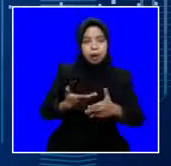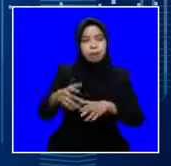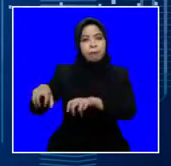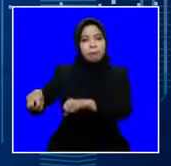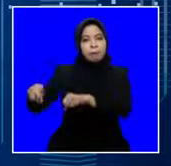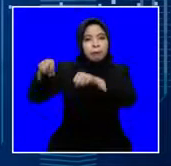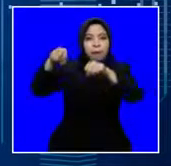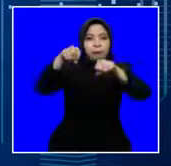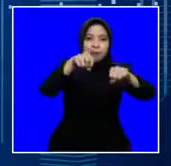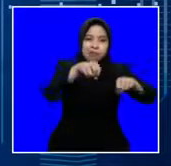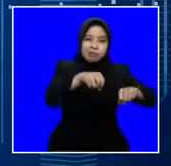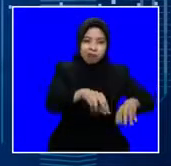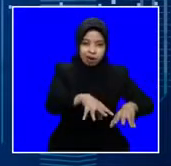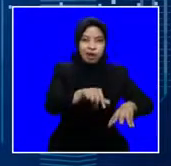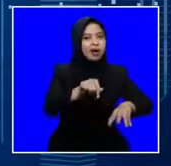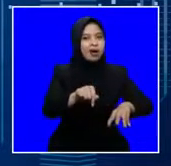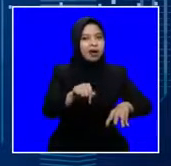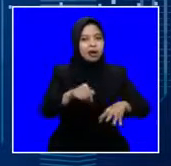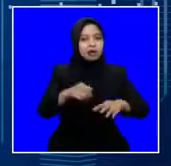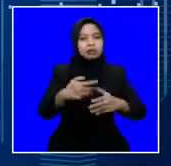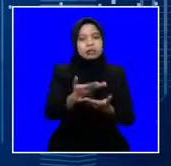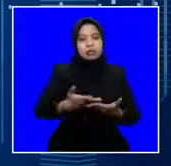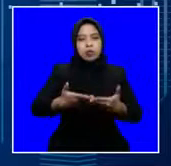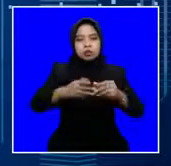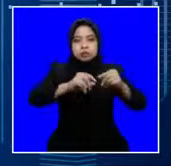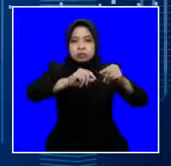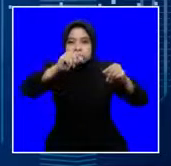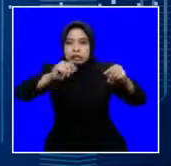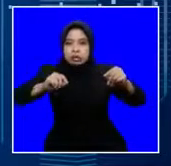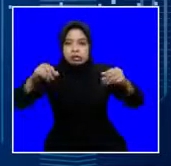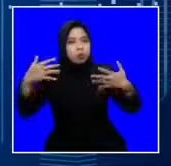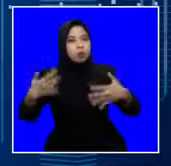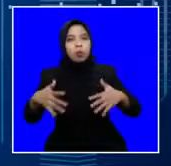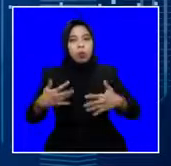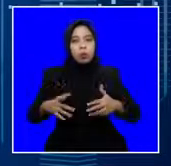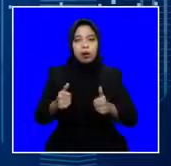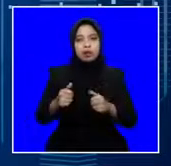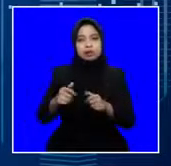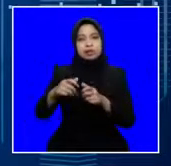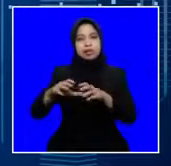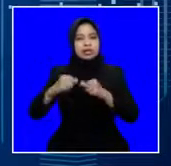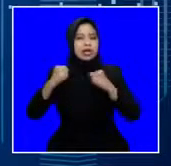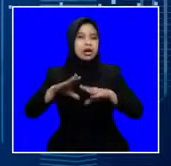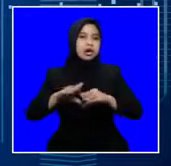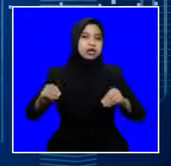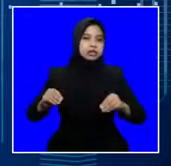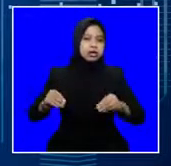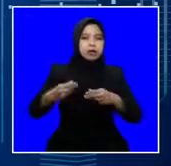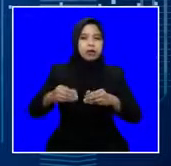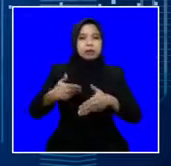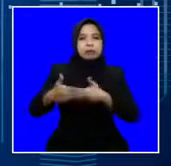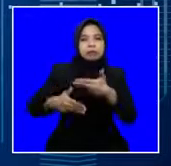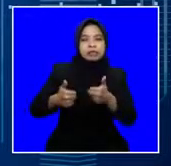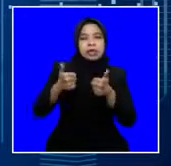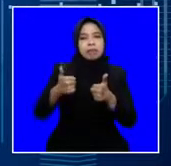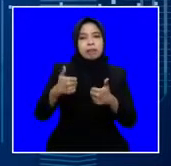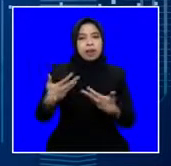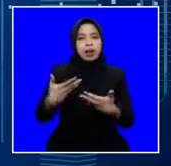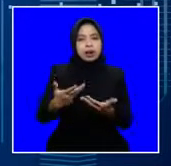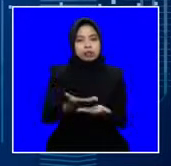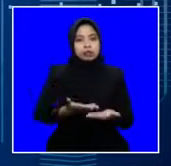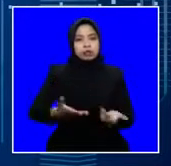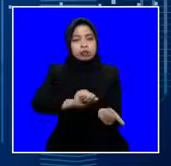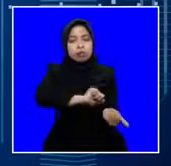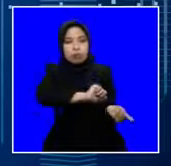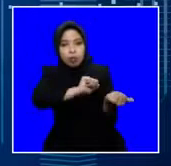urbanisasi menjadi salah satu tren demografi terbesar, ya, dan meningkatnya tenaga kerja yang mobile dan fleksibel, ini juga menimbulkan